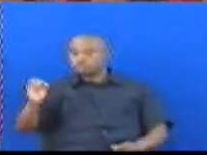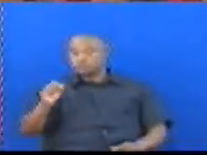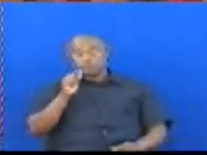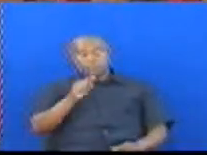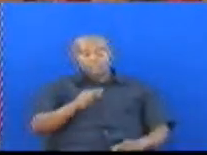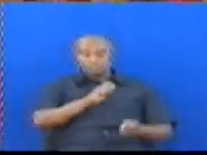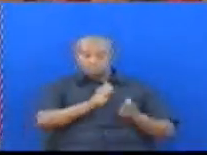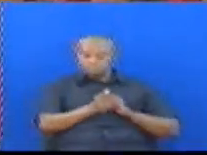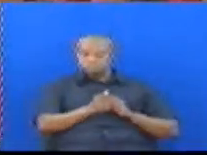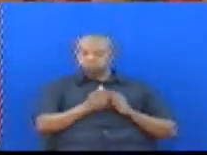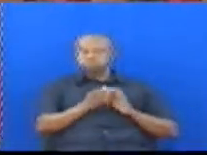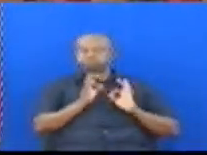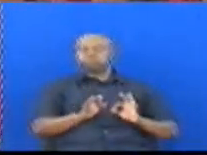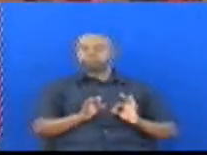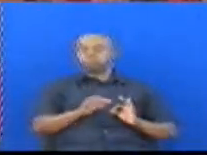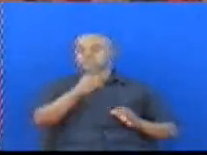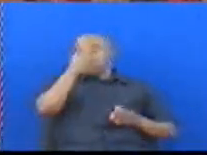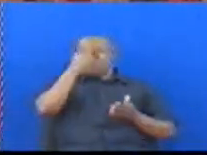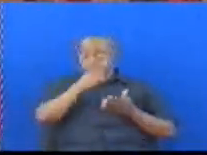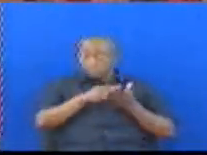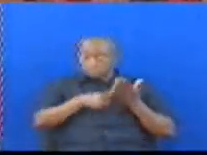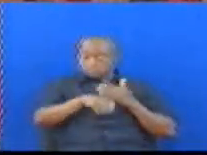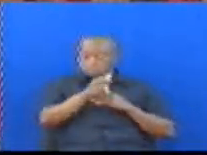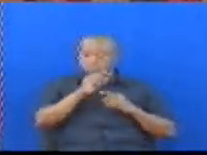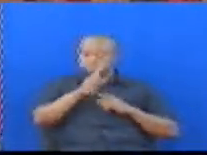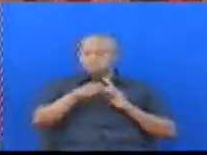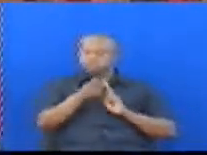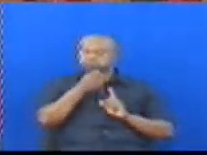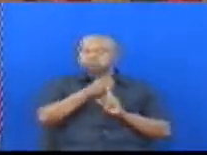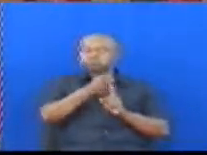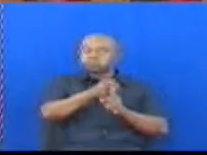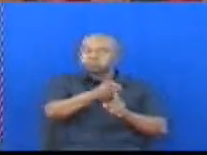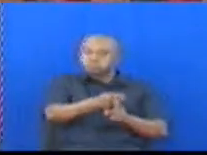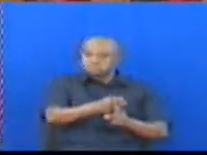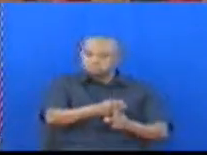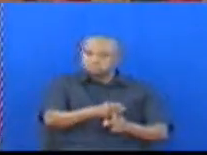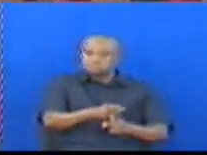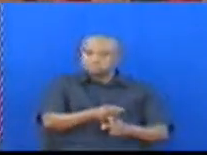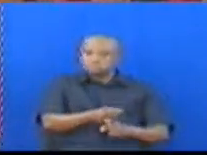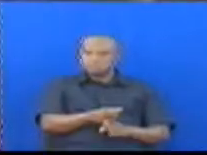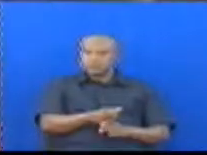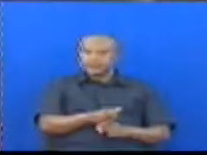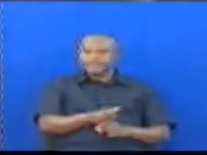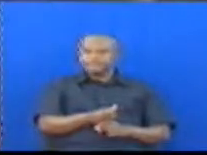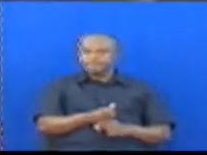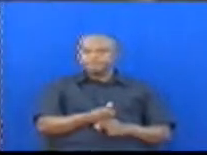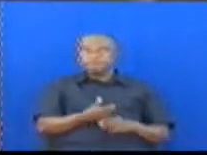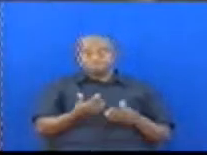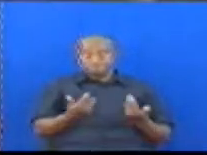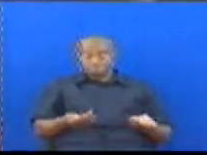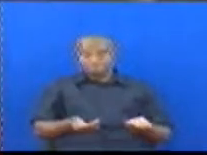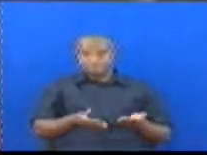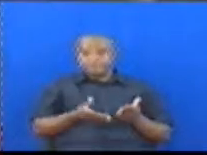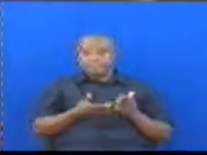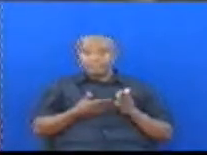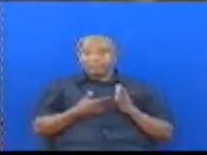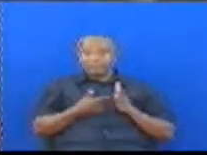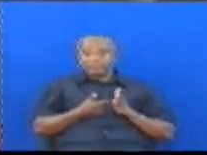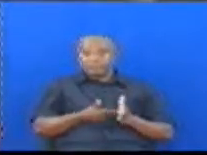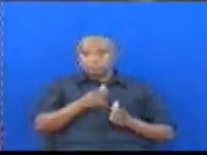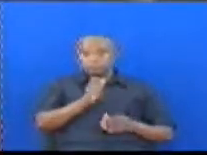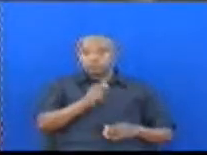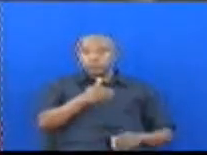muafaka, maana yanaenda kusisitiza kuwa mshtaki katika kesi zinazohusiana